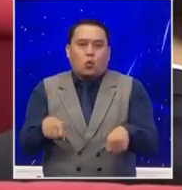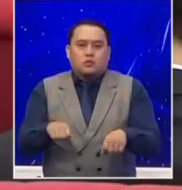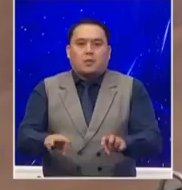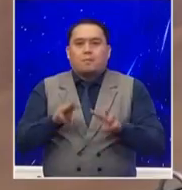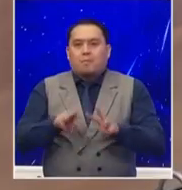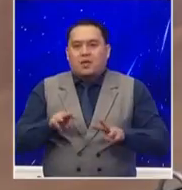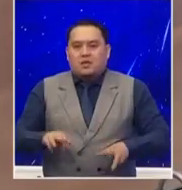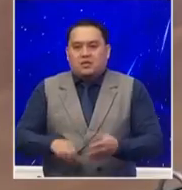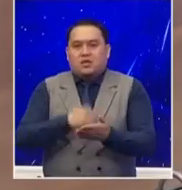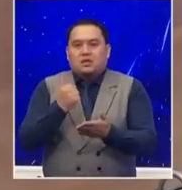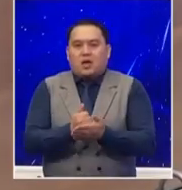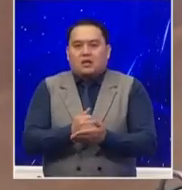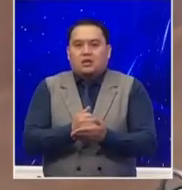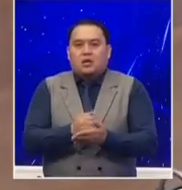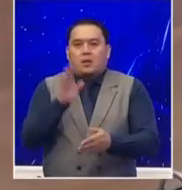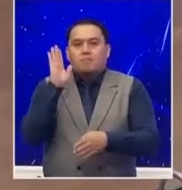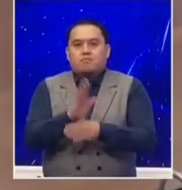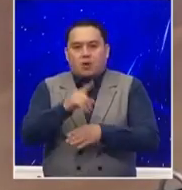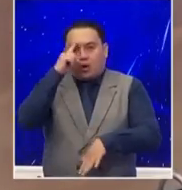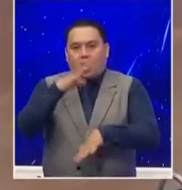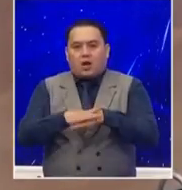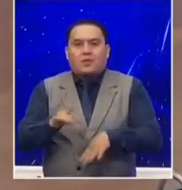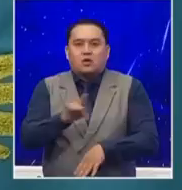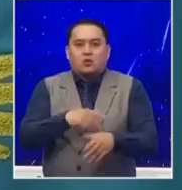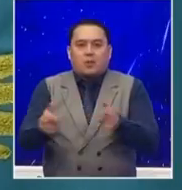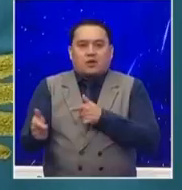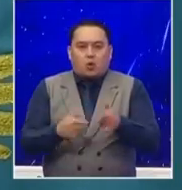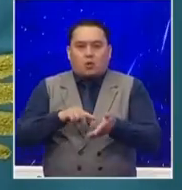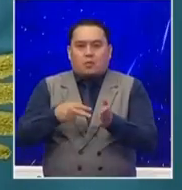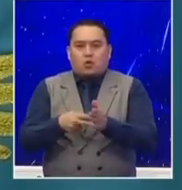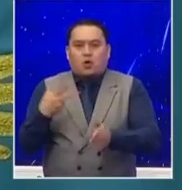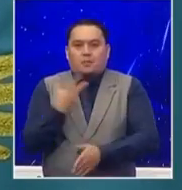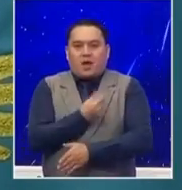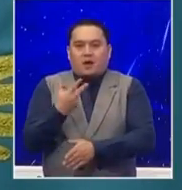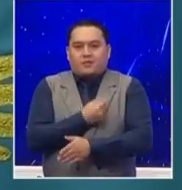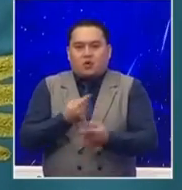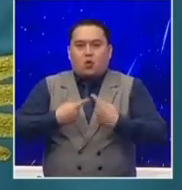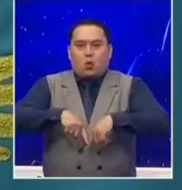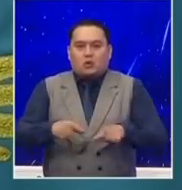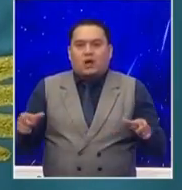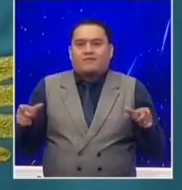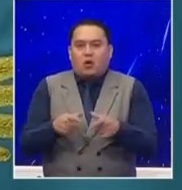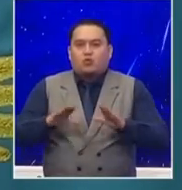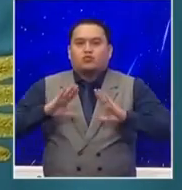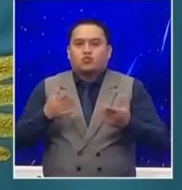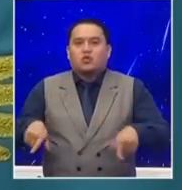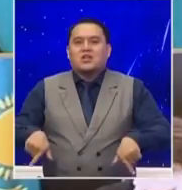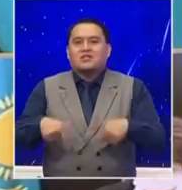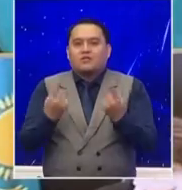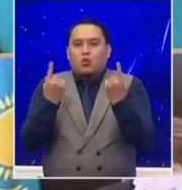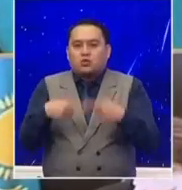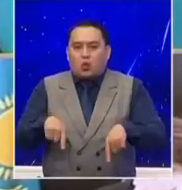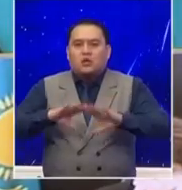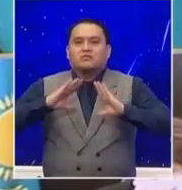с этим премьер-министр дал поручение акимам регионов подготовить план превентивных мер, ограничения на случай ухудшения